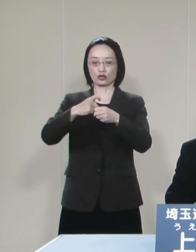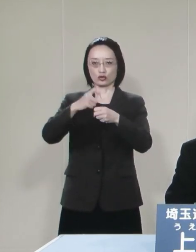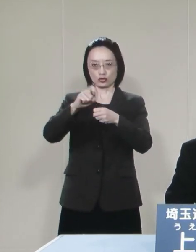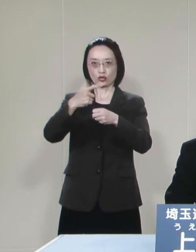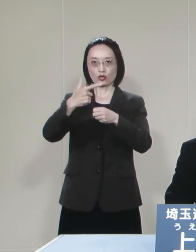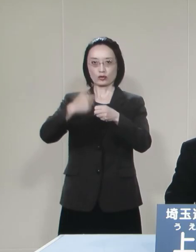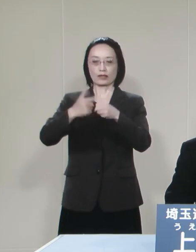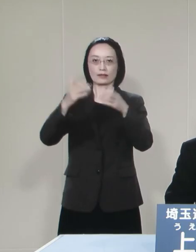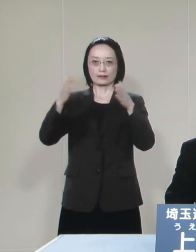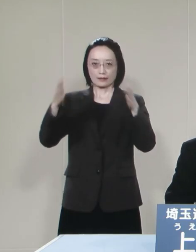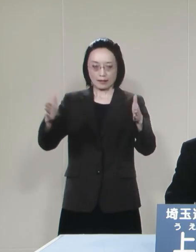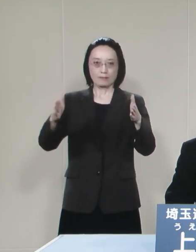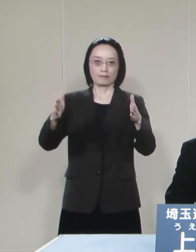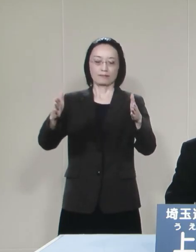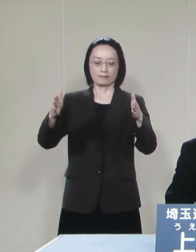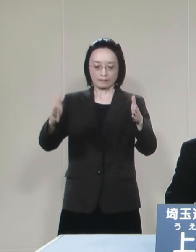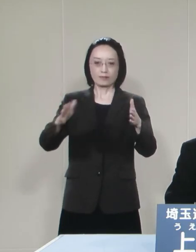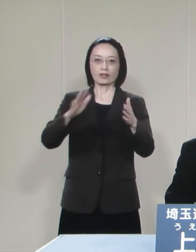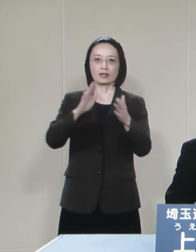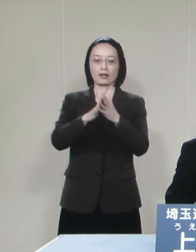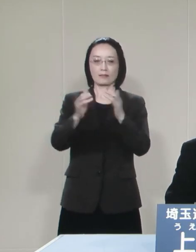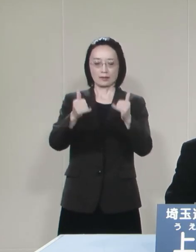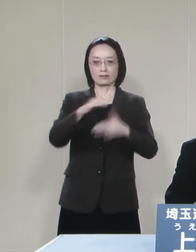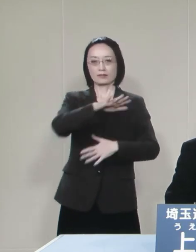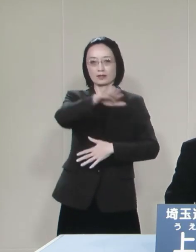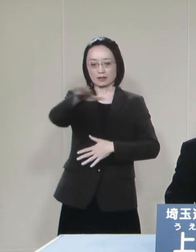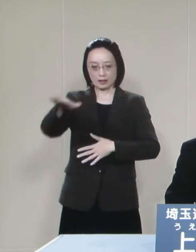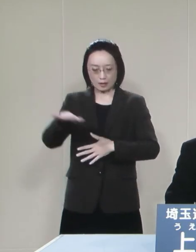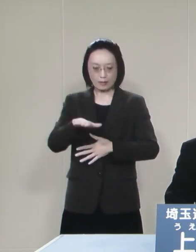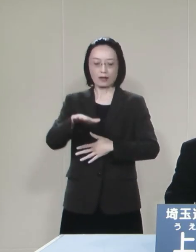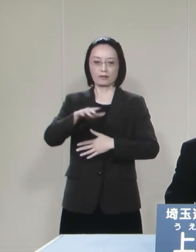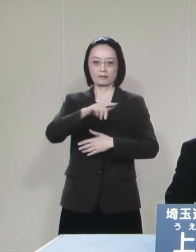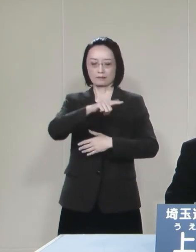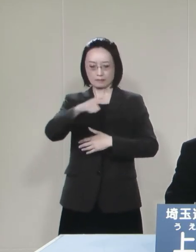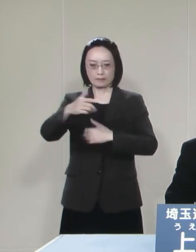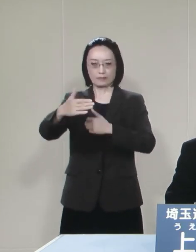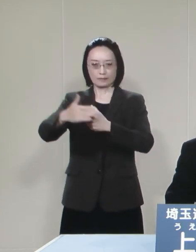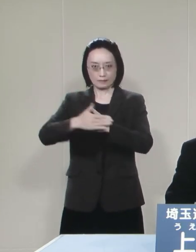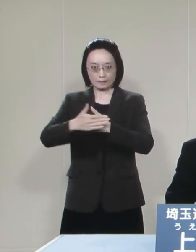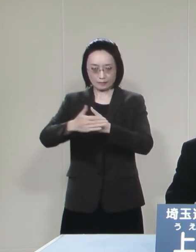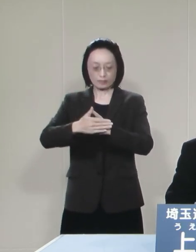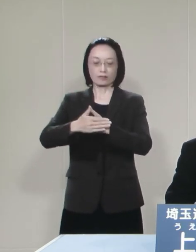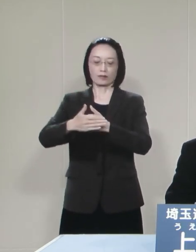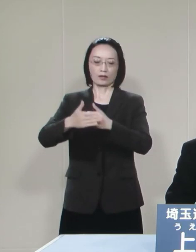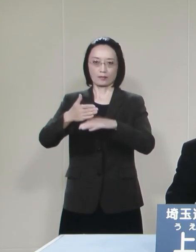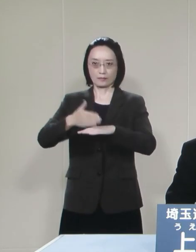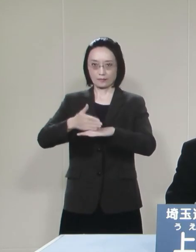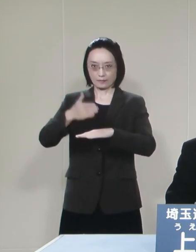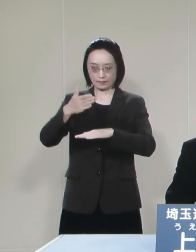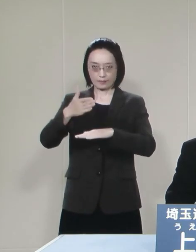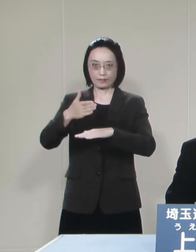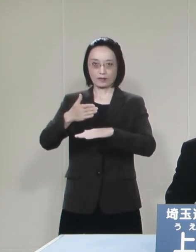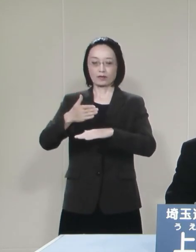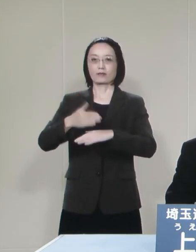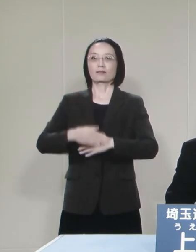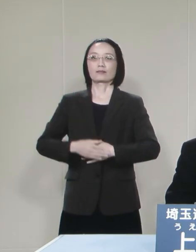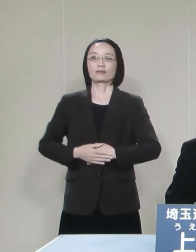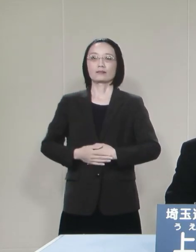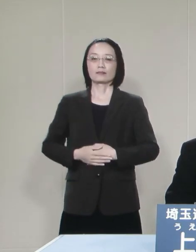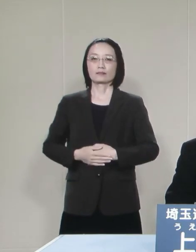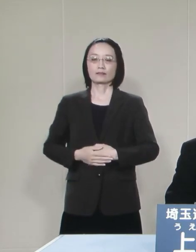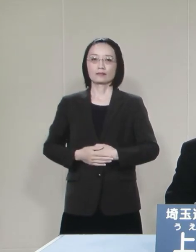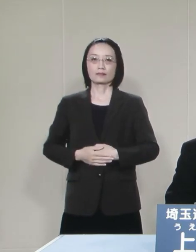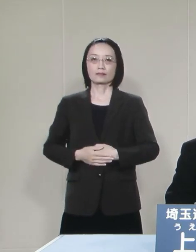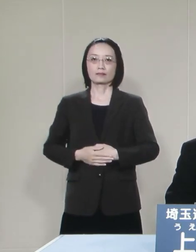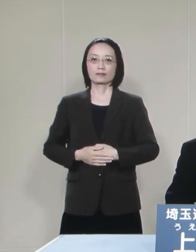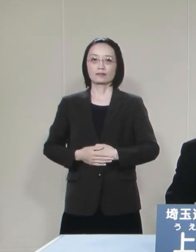様、そして各界の皆様には大変なご支援とご協力をいただきました。誠に感謝